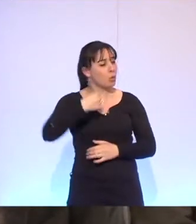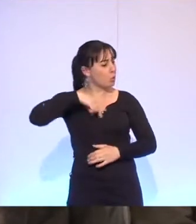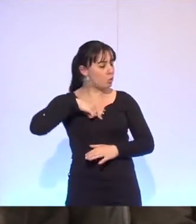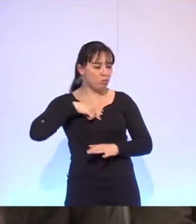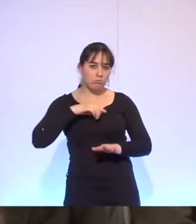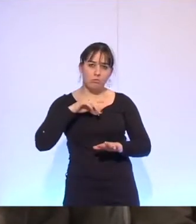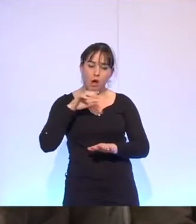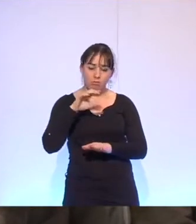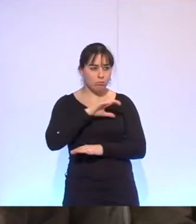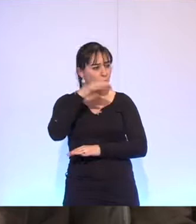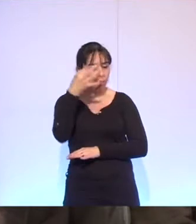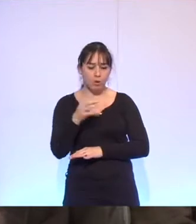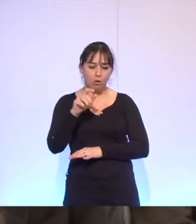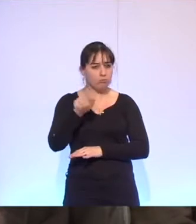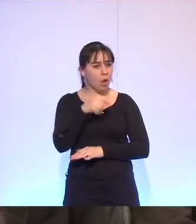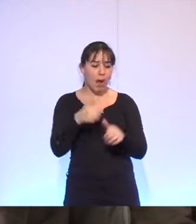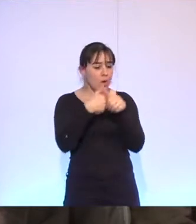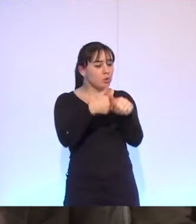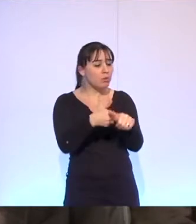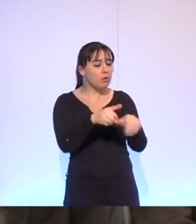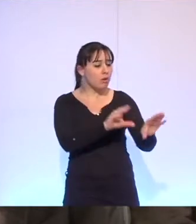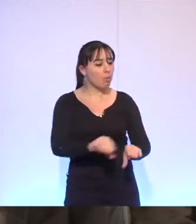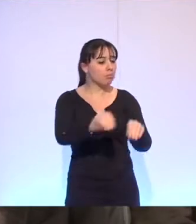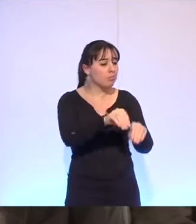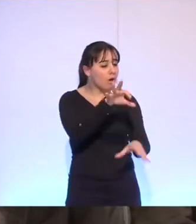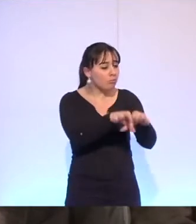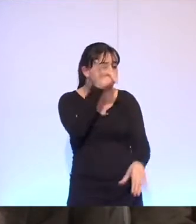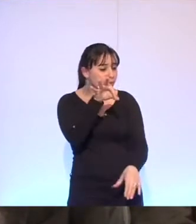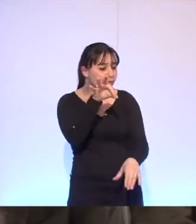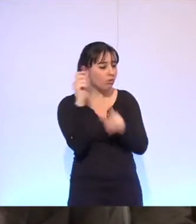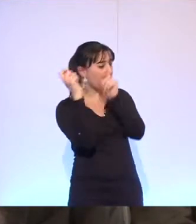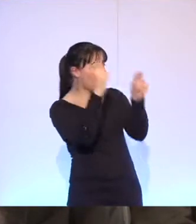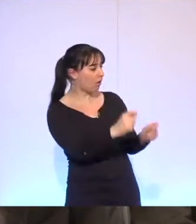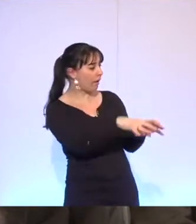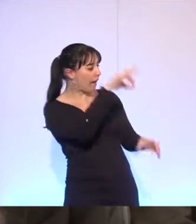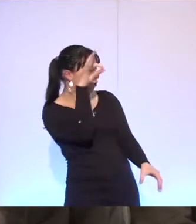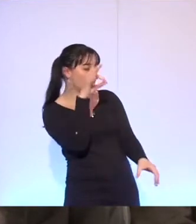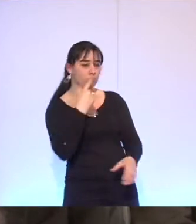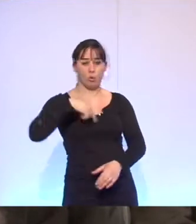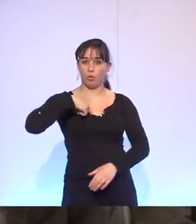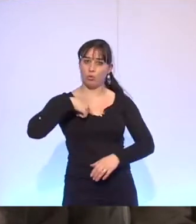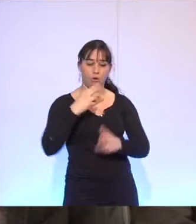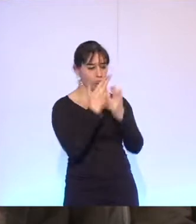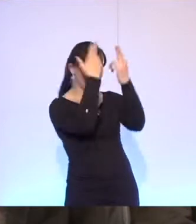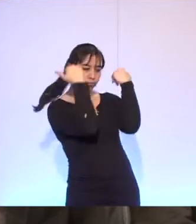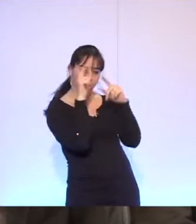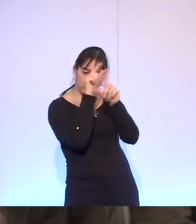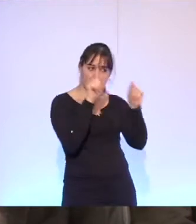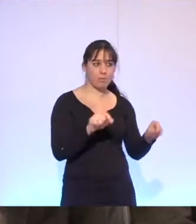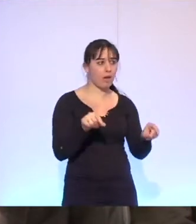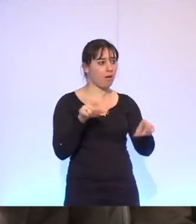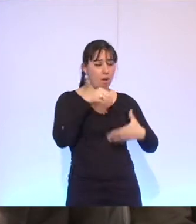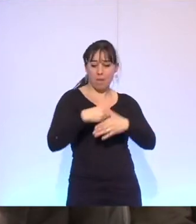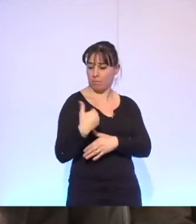aujourd'hui le vote des Grenoblois qui s'impose à nous tous avec netteté et que nous votions, comme nous l'avons fait à l'instant ce